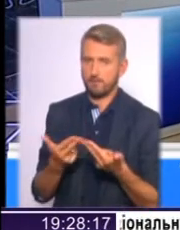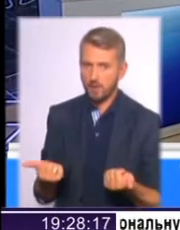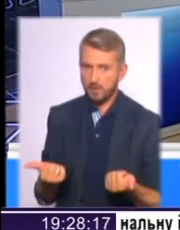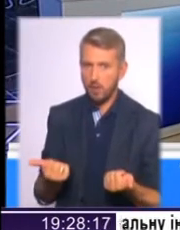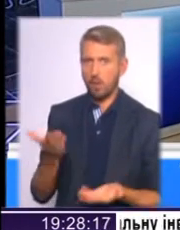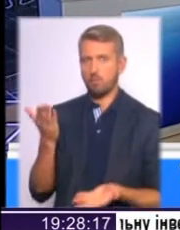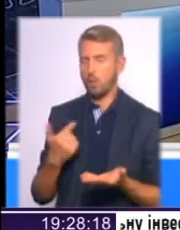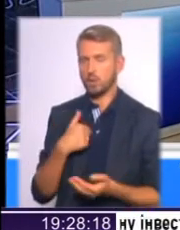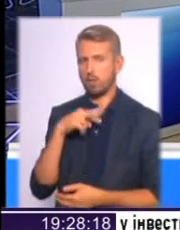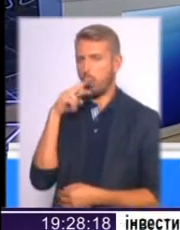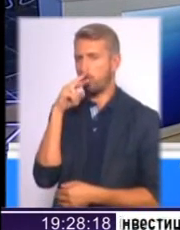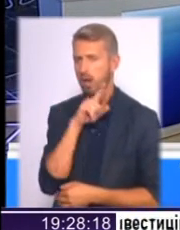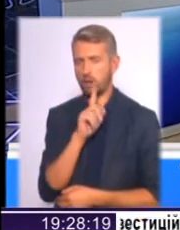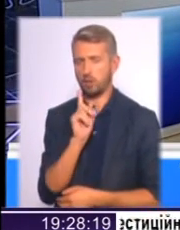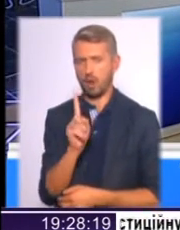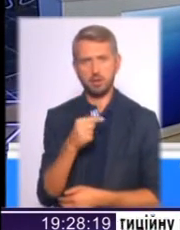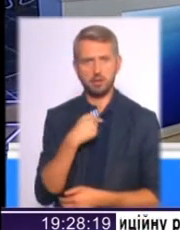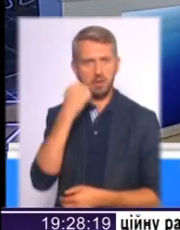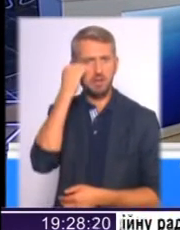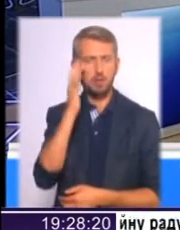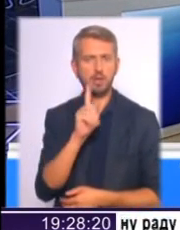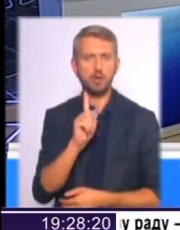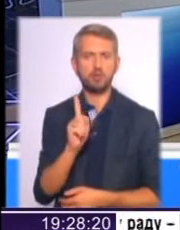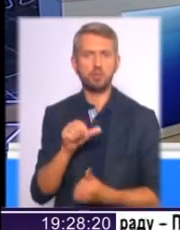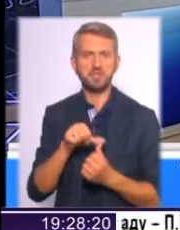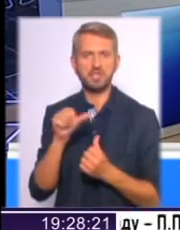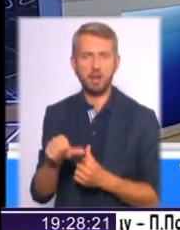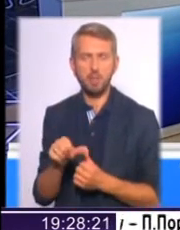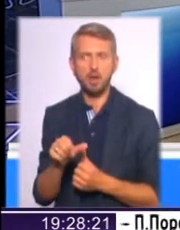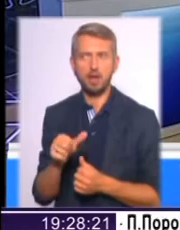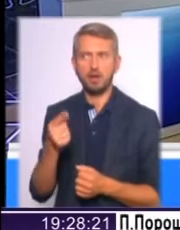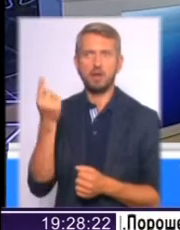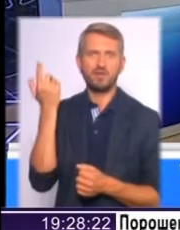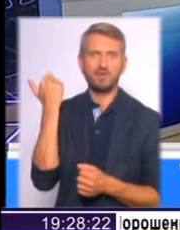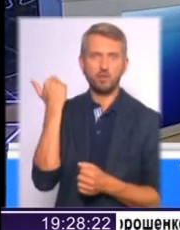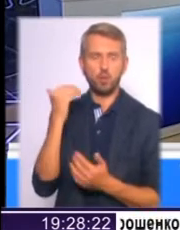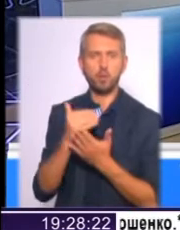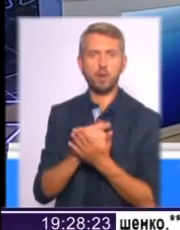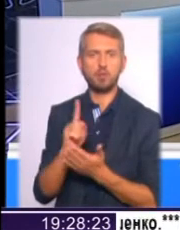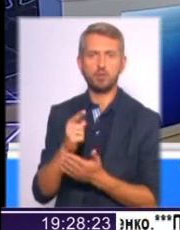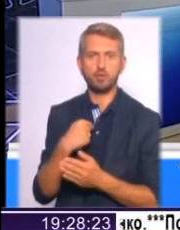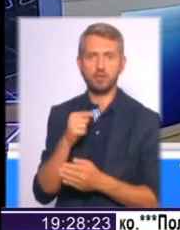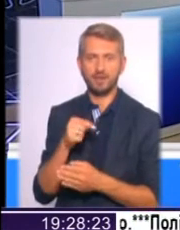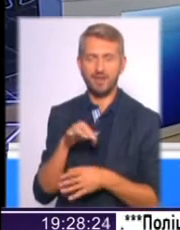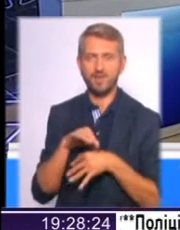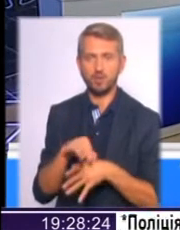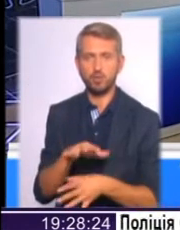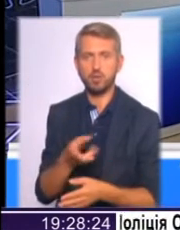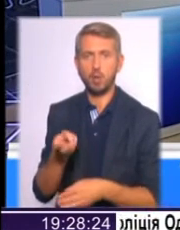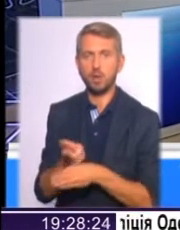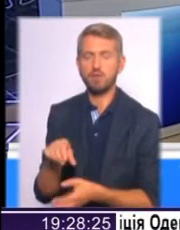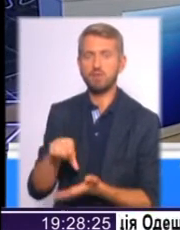може помиляюсь, але я не пам'ятаю, щоб саме в ту програму, яку я веду, приходив